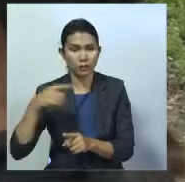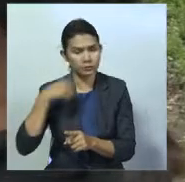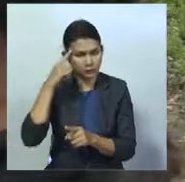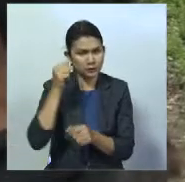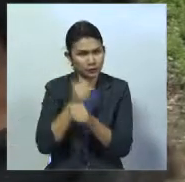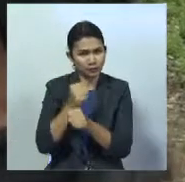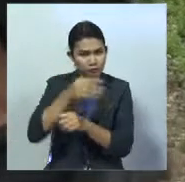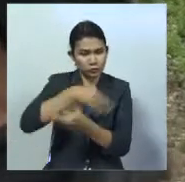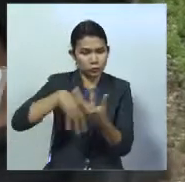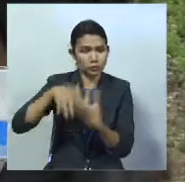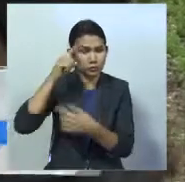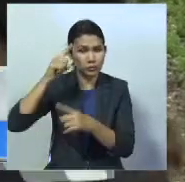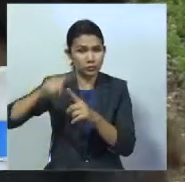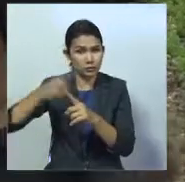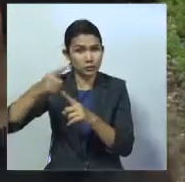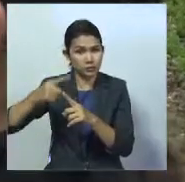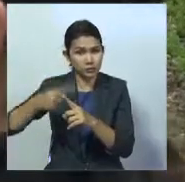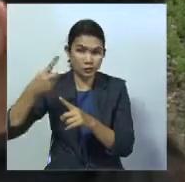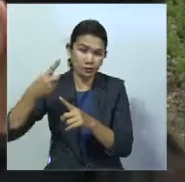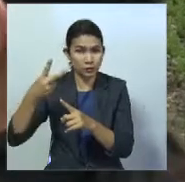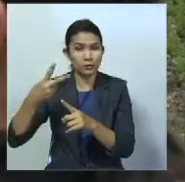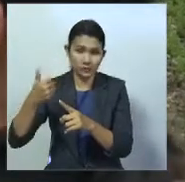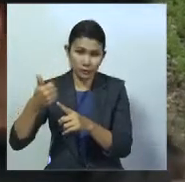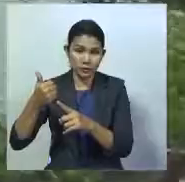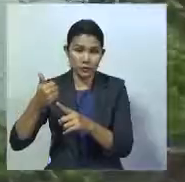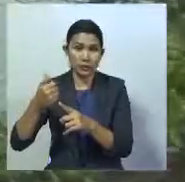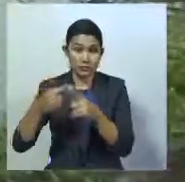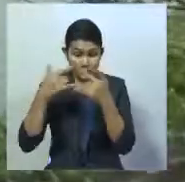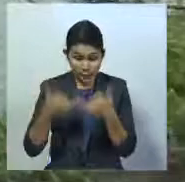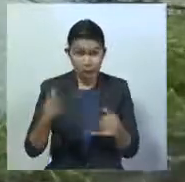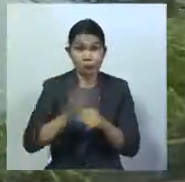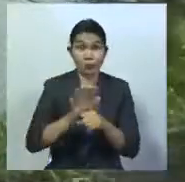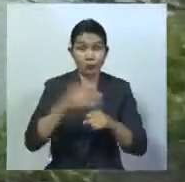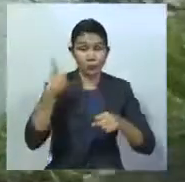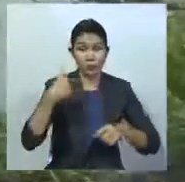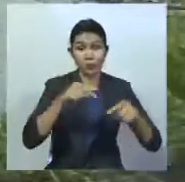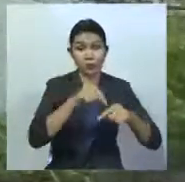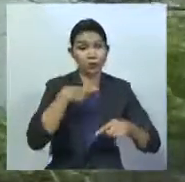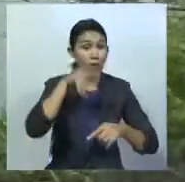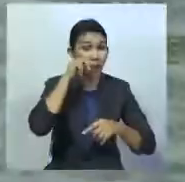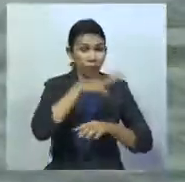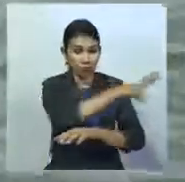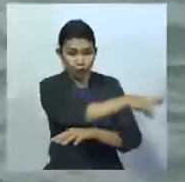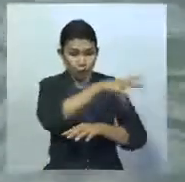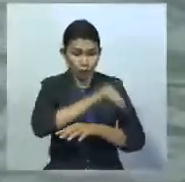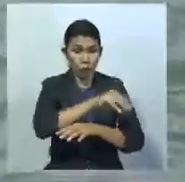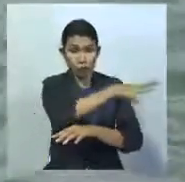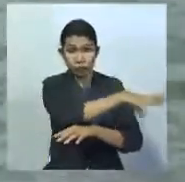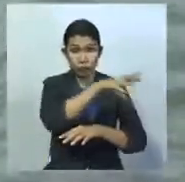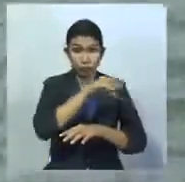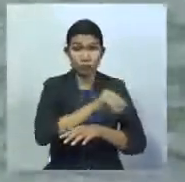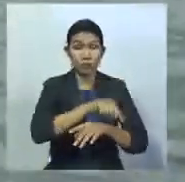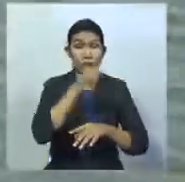ได้ไปอีกประมาณเดือนกว่าเกือบ2เดือนพร้อมกันขณะนี้เรามีน้ำเติมจากการสูบน้ำจากบ่อเหมืองหินน